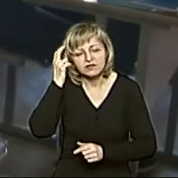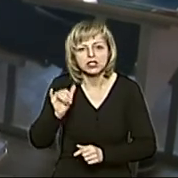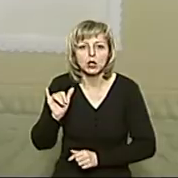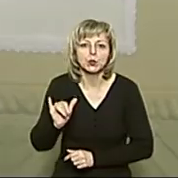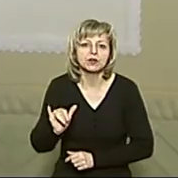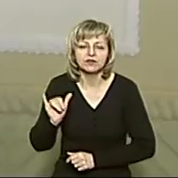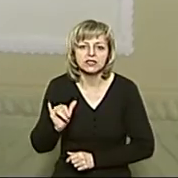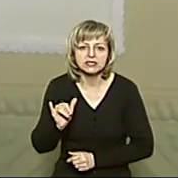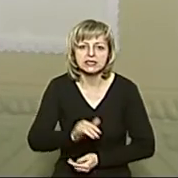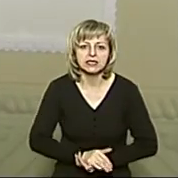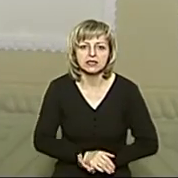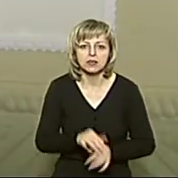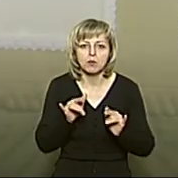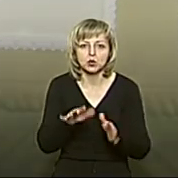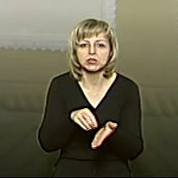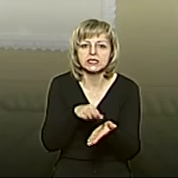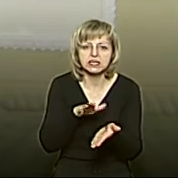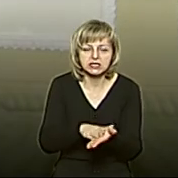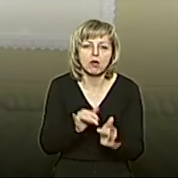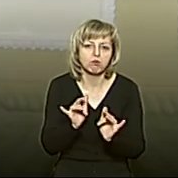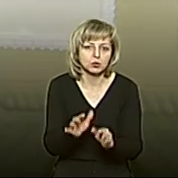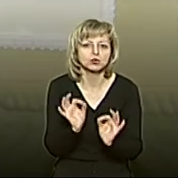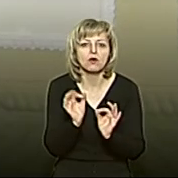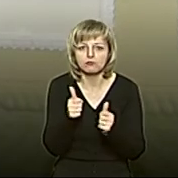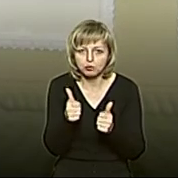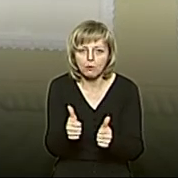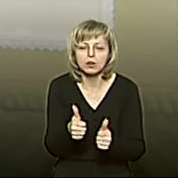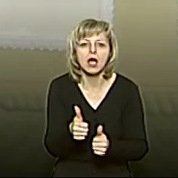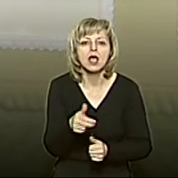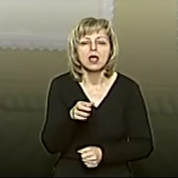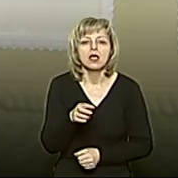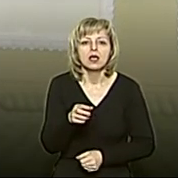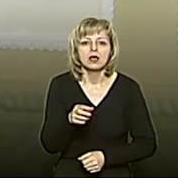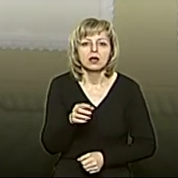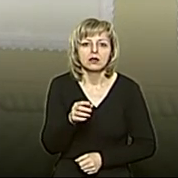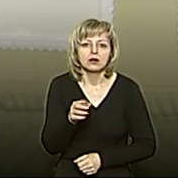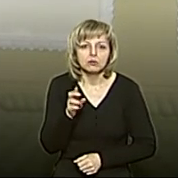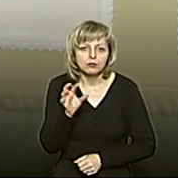університетів. Процес реєстрації пройшов дуже добре, оскільки